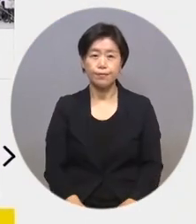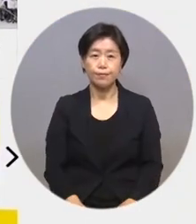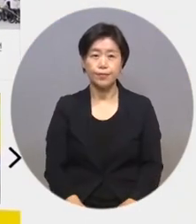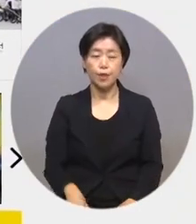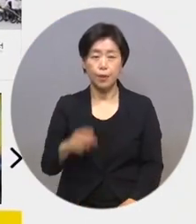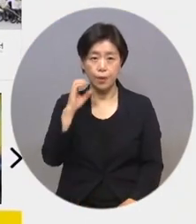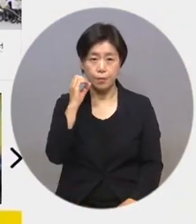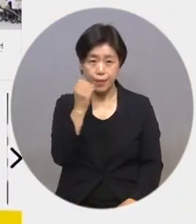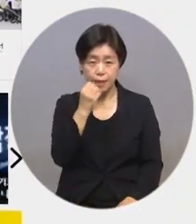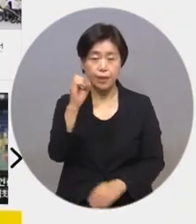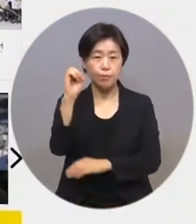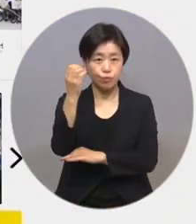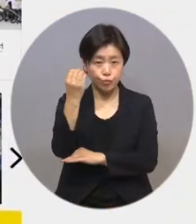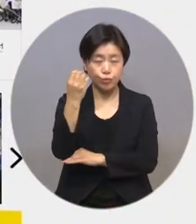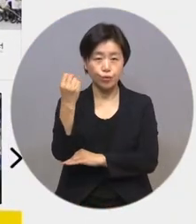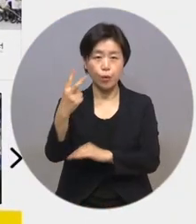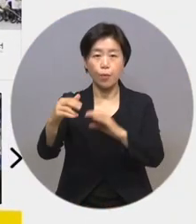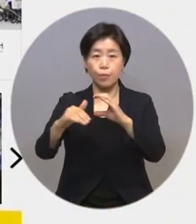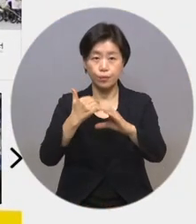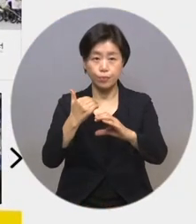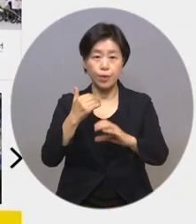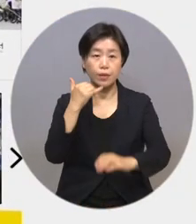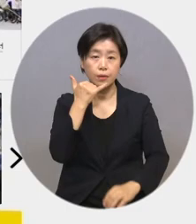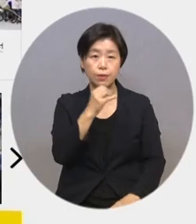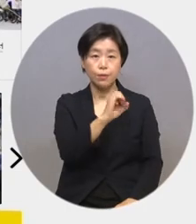홈페이지 또는 전자우편,